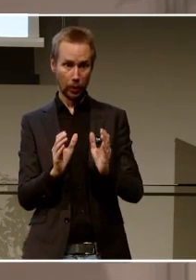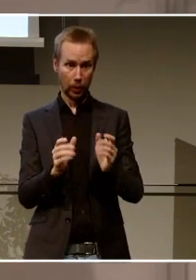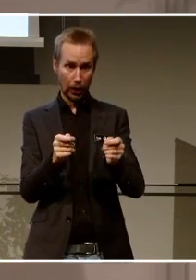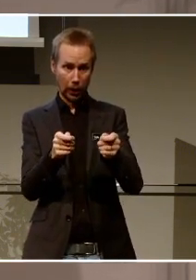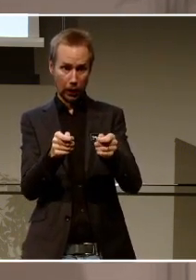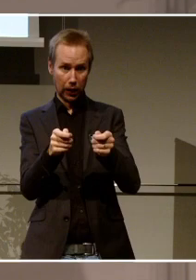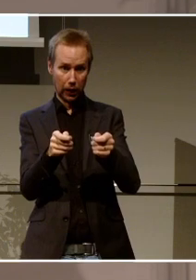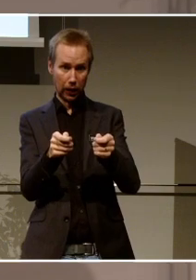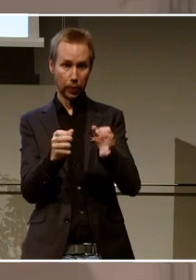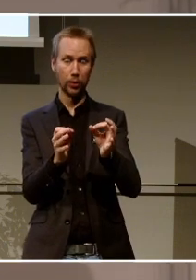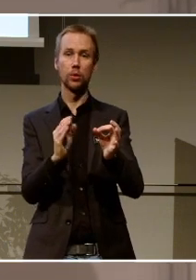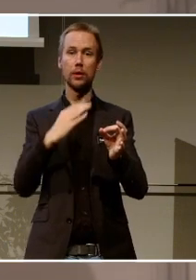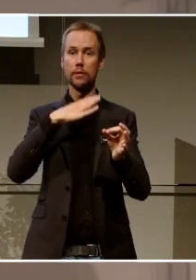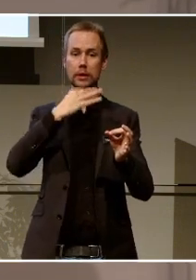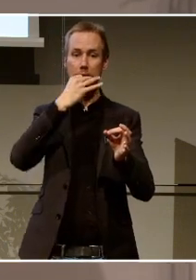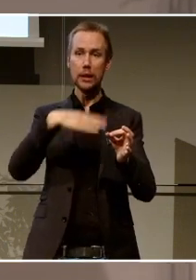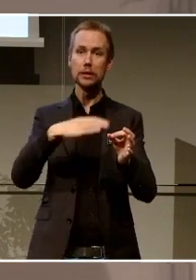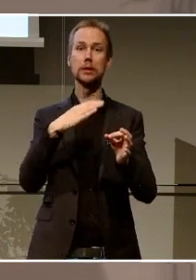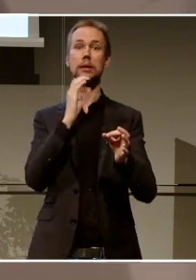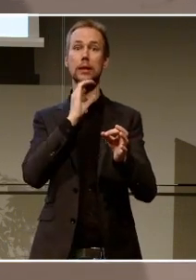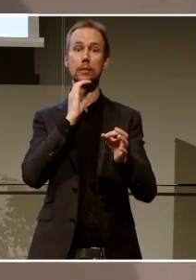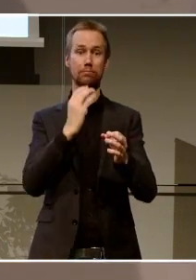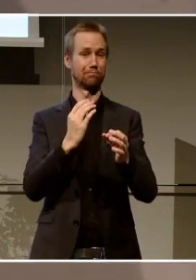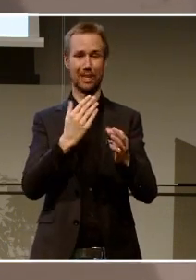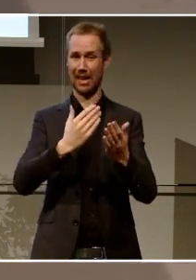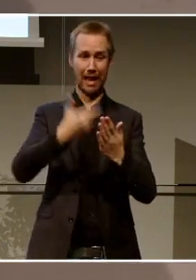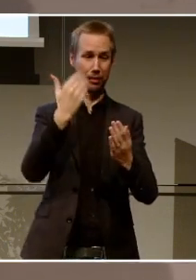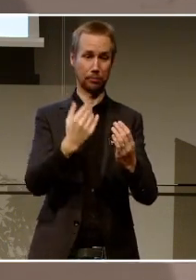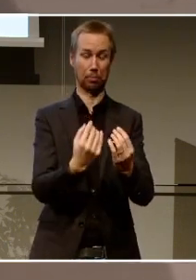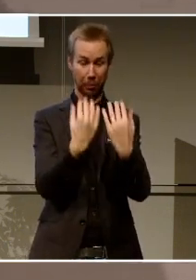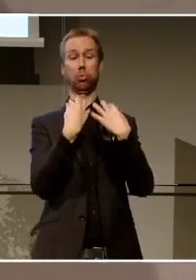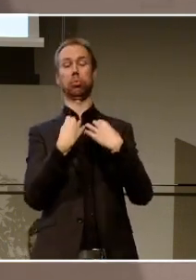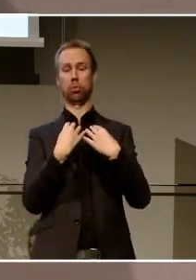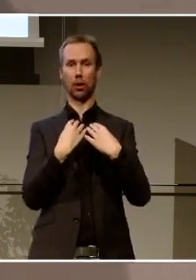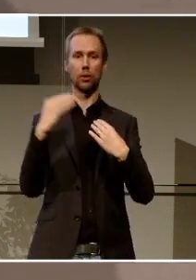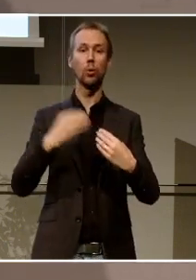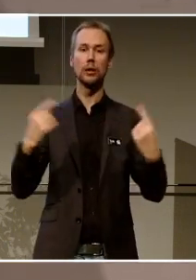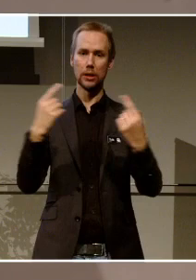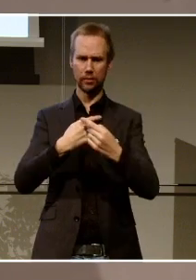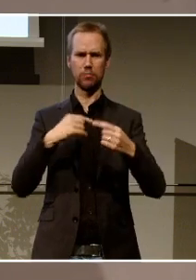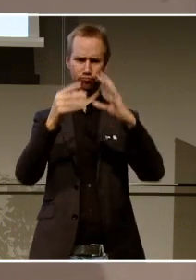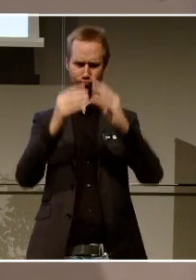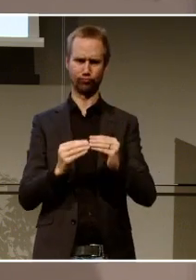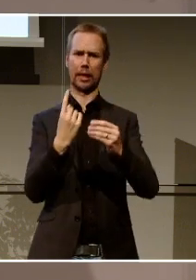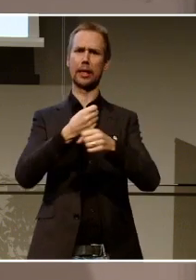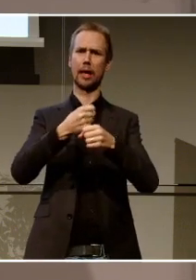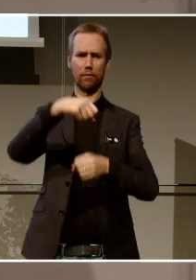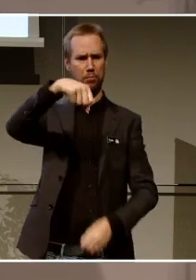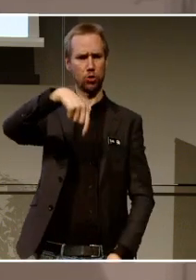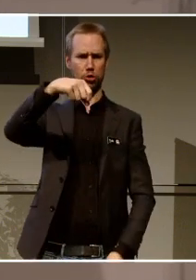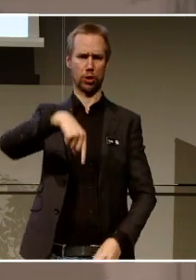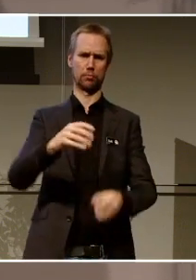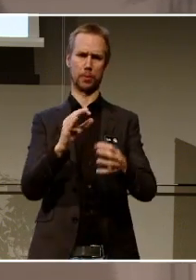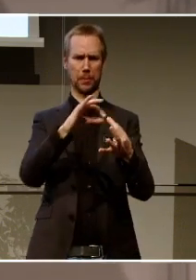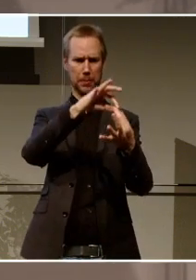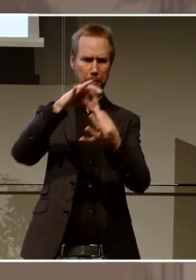varma vattnet. Då kom någon på, vi bygger en kaffebryggare där det här står hopsatt. Idag så gör vi flesta av oss kaffe på det sättet.